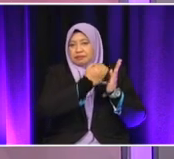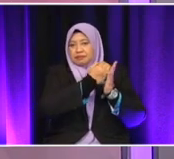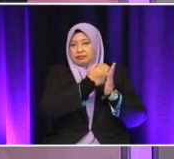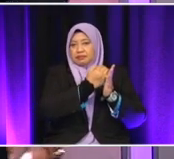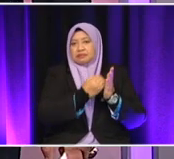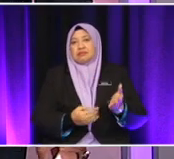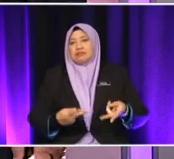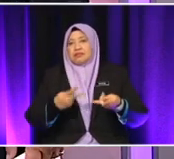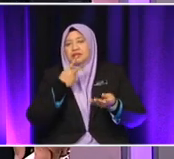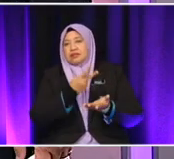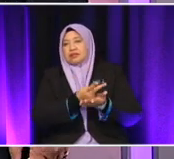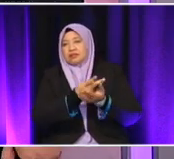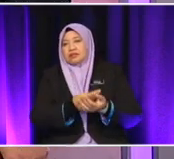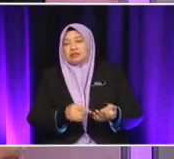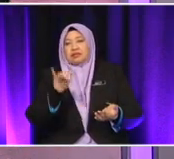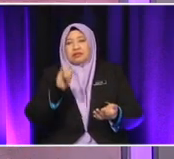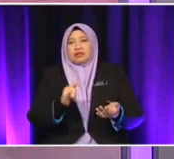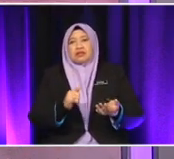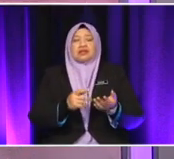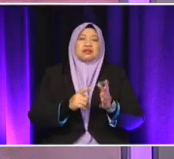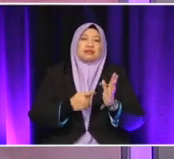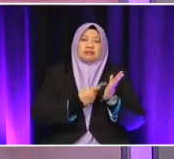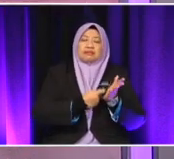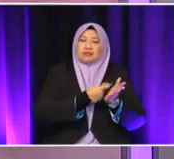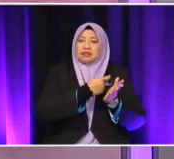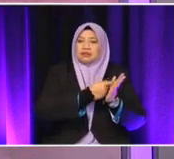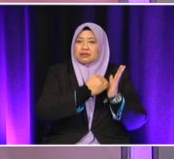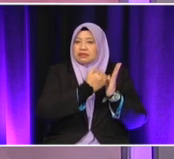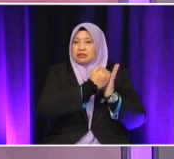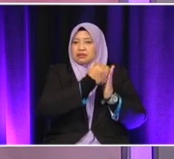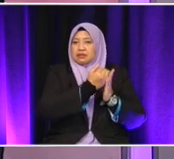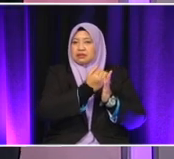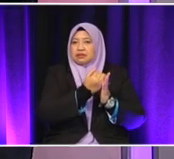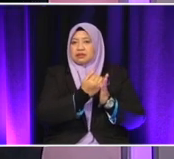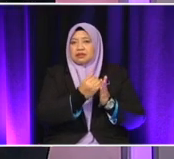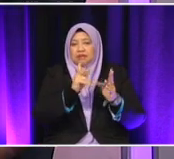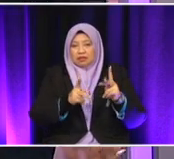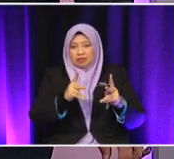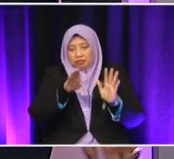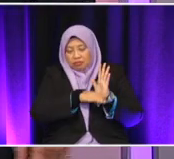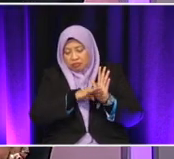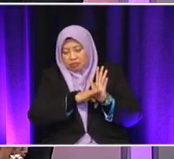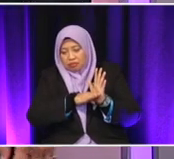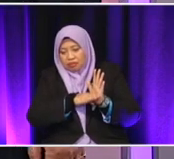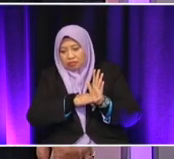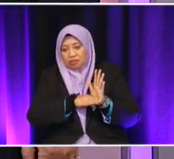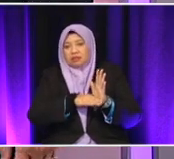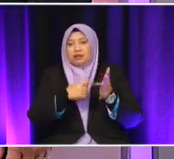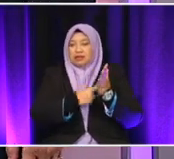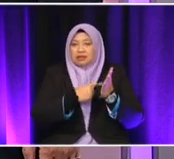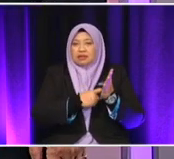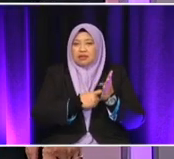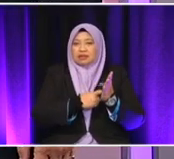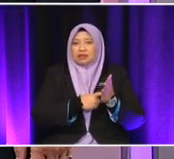meningkat Sebaliknya apabila harga jatuh kan Titi yang ditawar akan jatuh Oke seterusnya kita